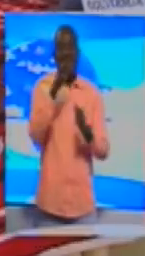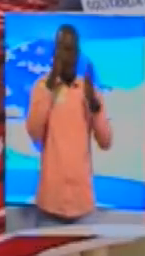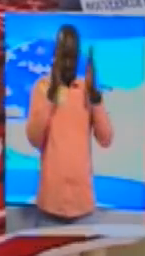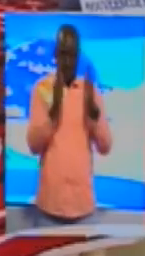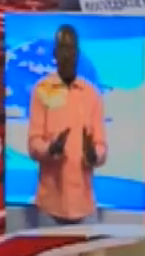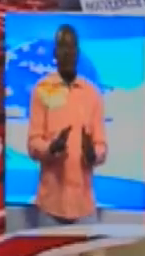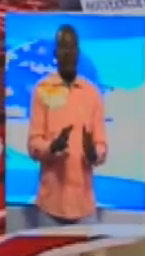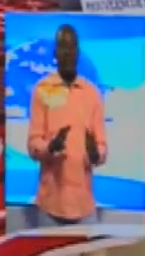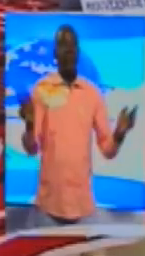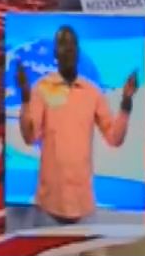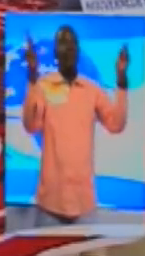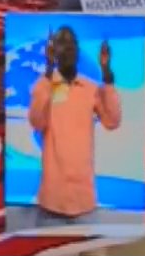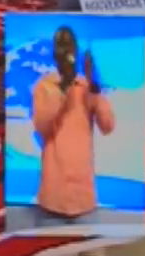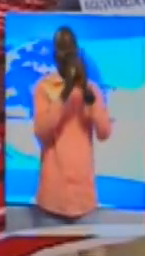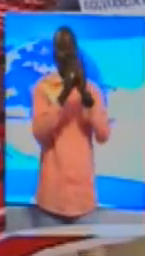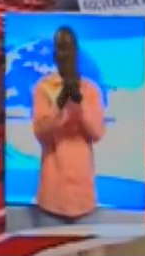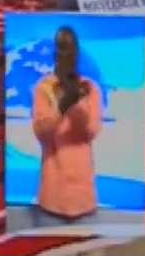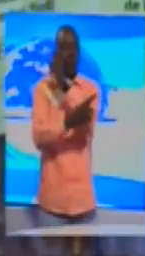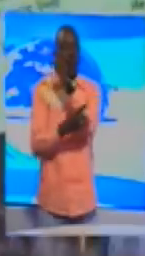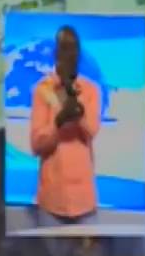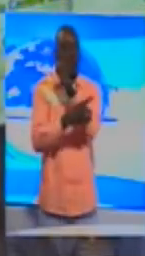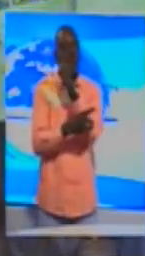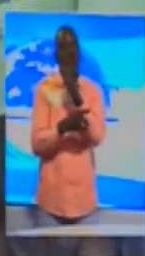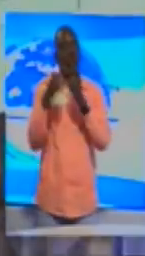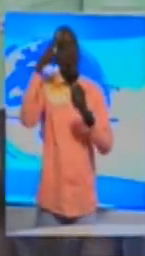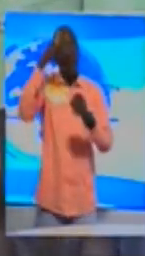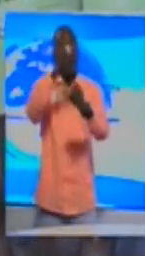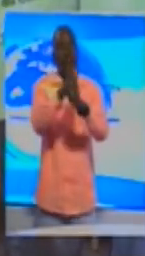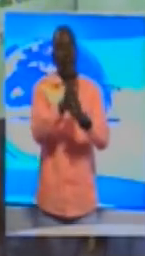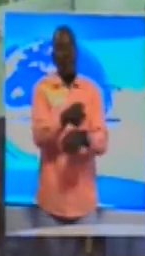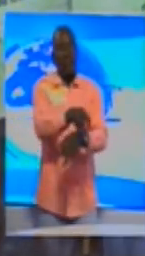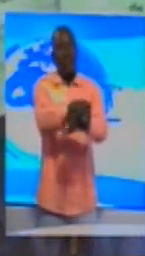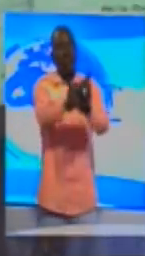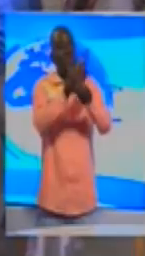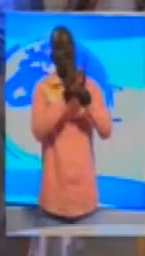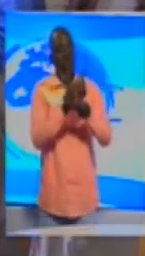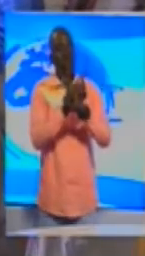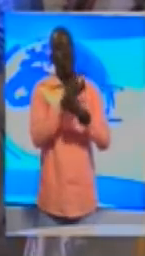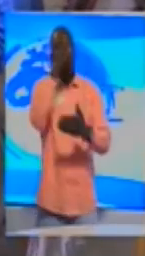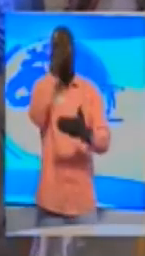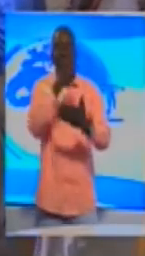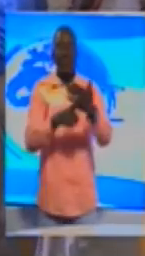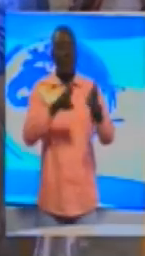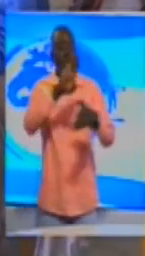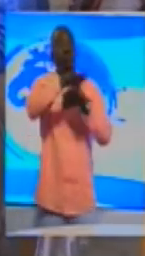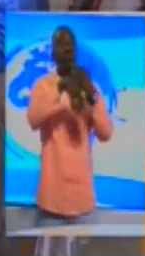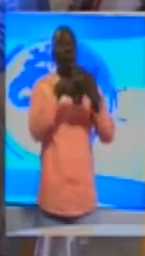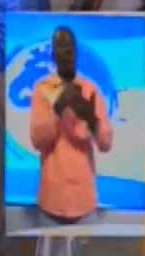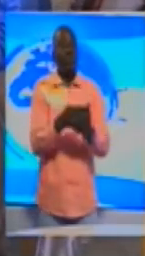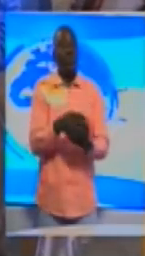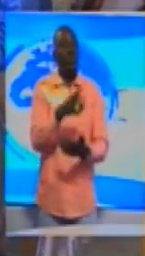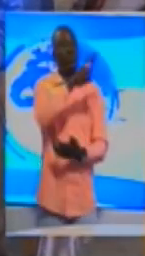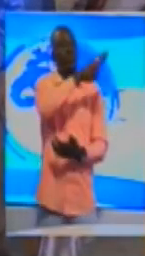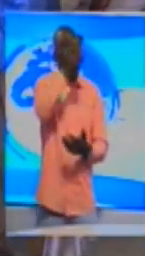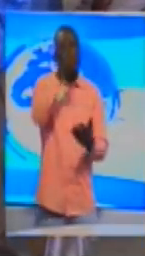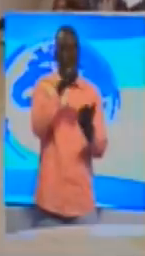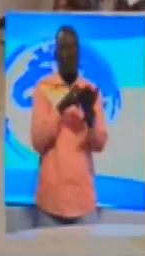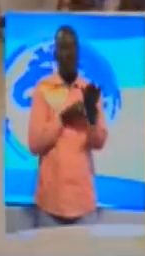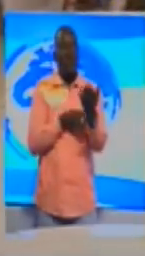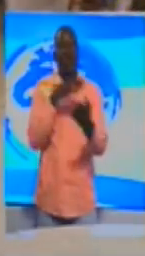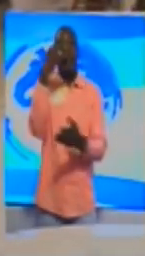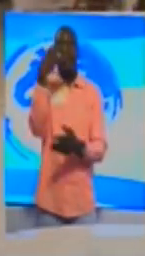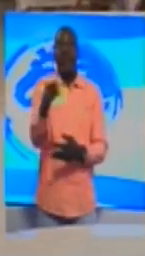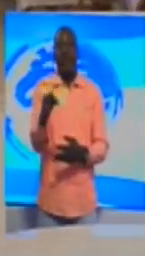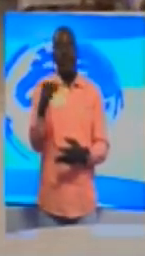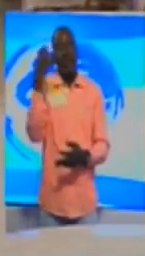La rencontre de Waiguia est l'occasion d'octroyer des prêts à 10 régions d'un montant total de 200 millions de francs CFA